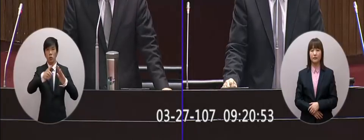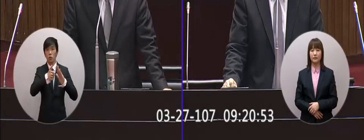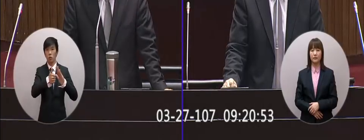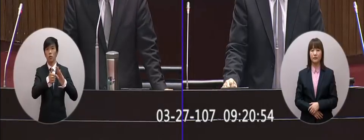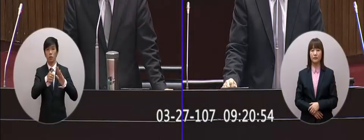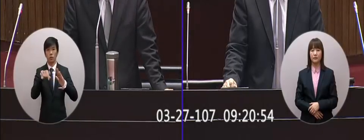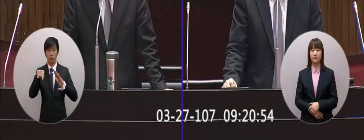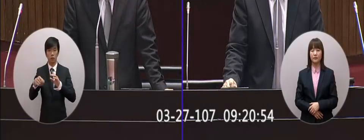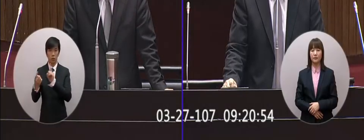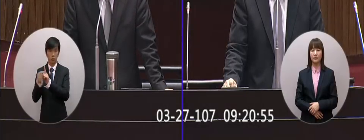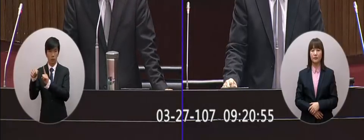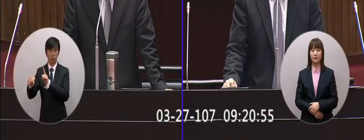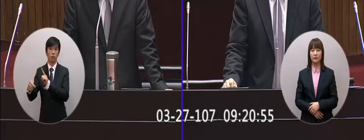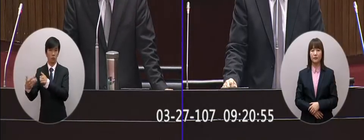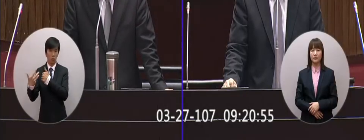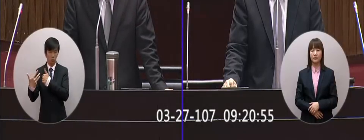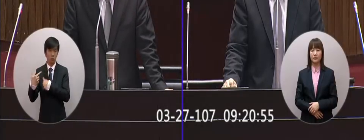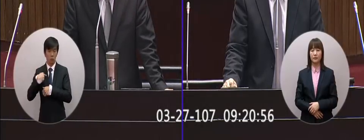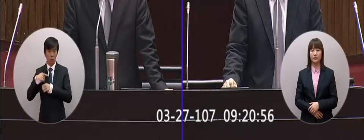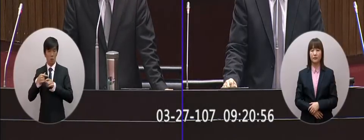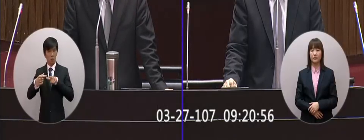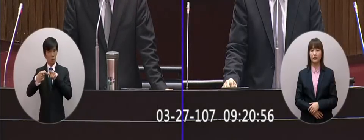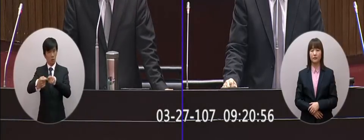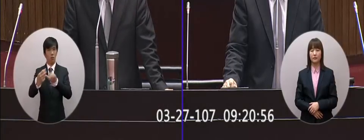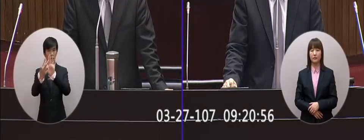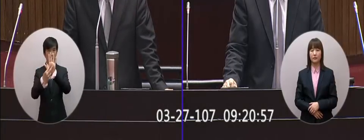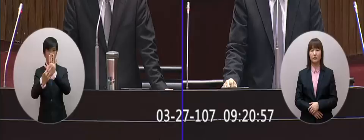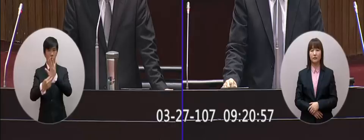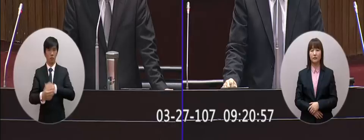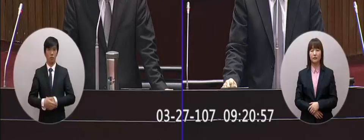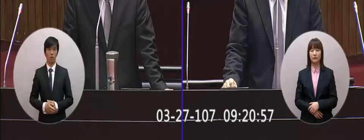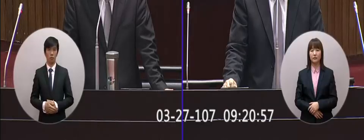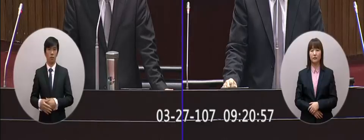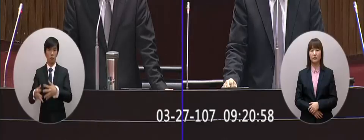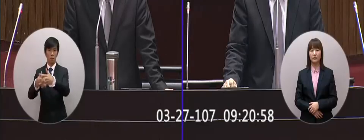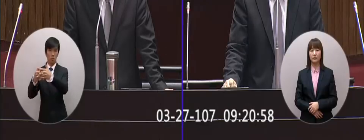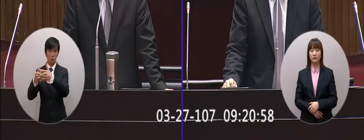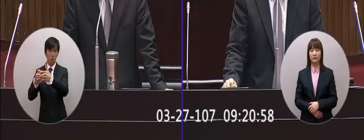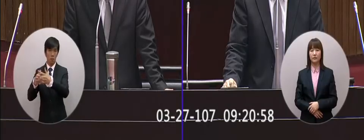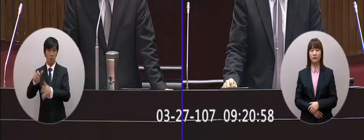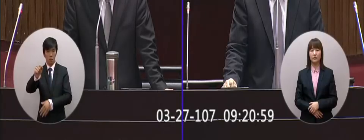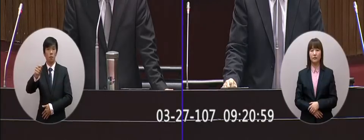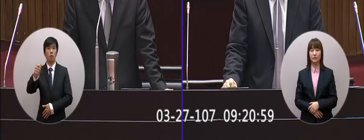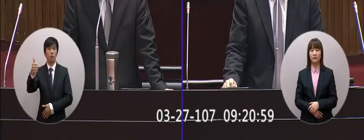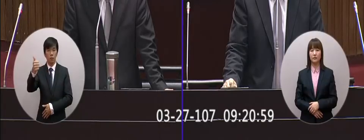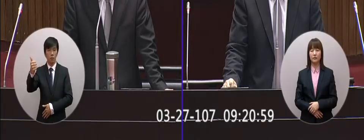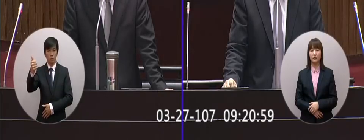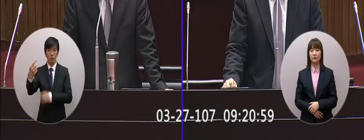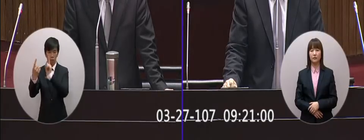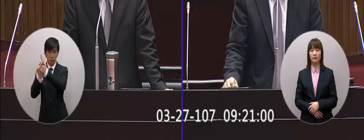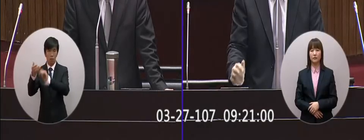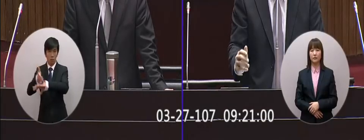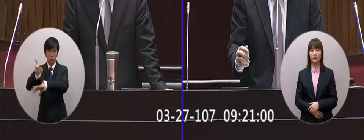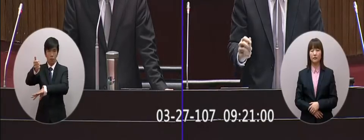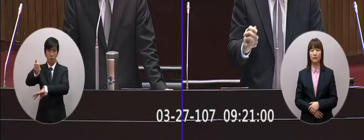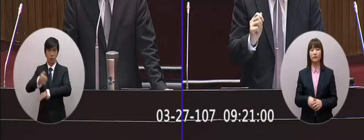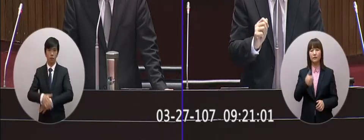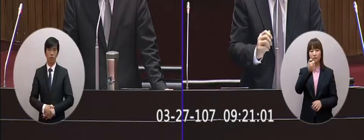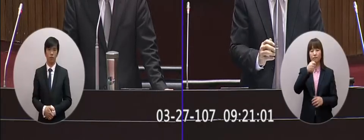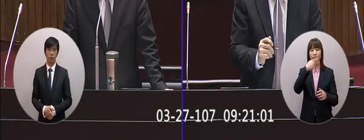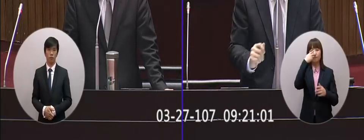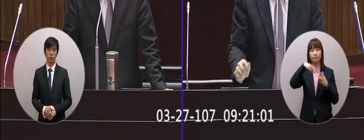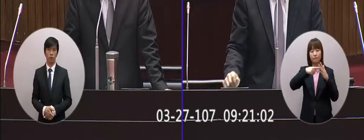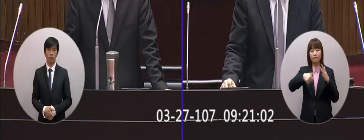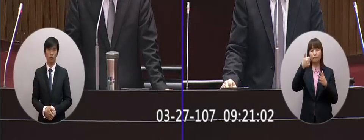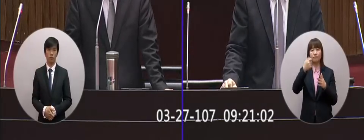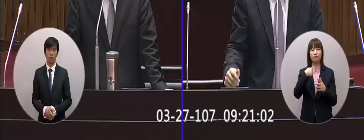赖委员的质询，我公开跟 A. Royce 美国这个众议员表达最大的感激。 好，谢谢赖院